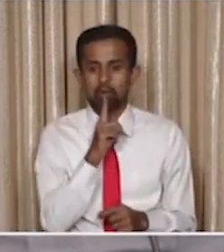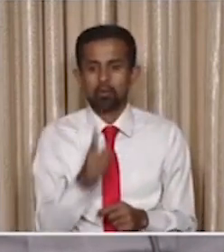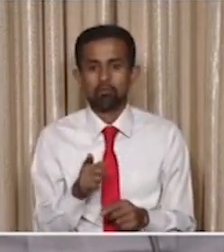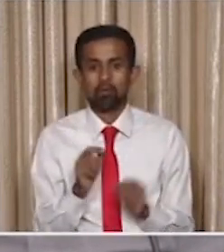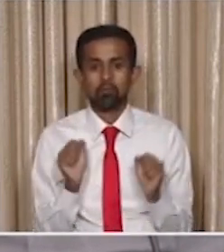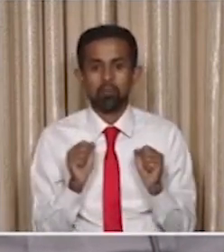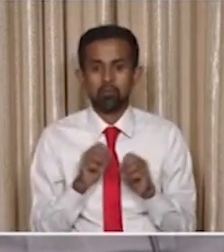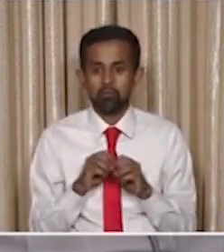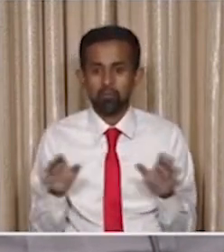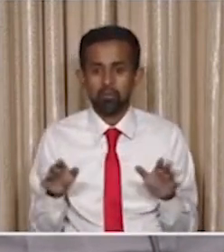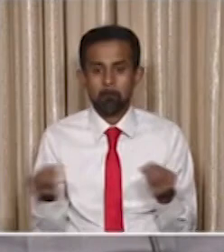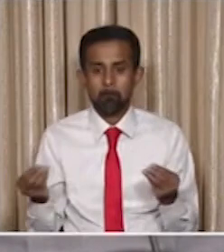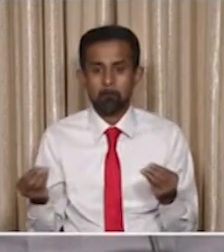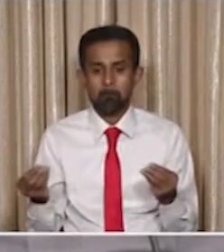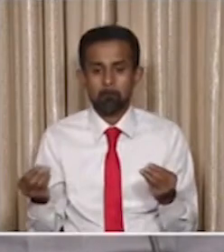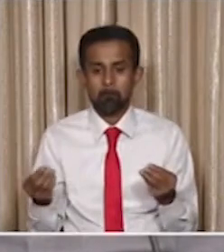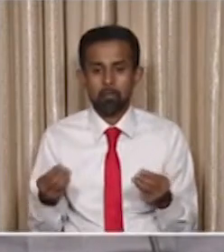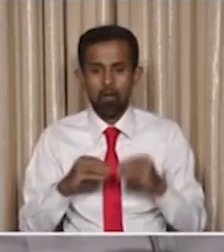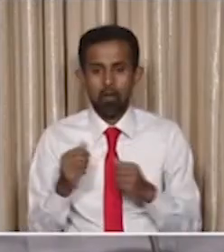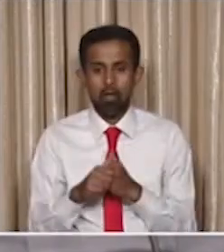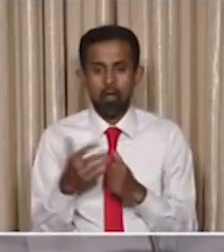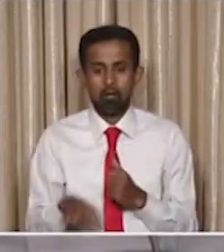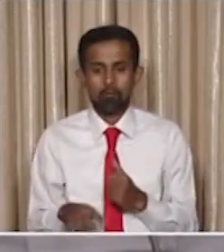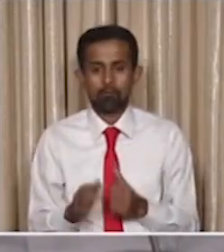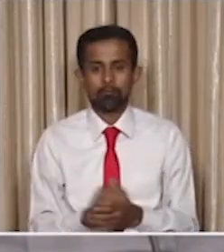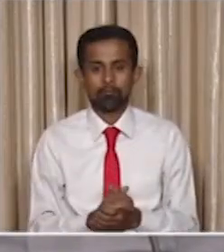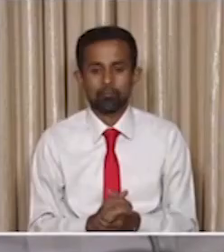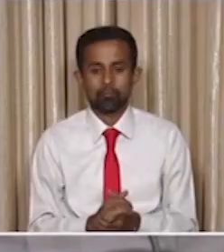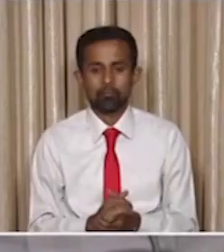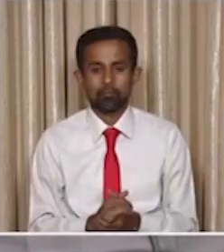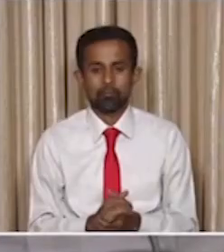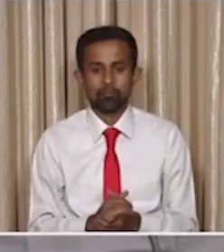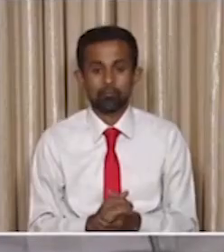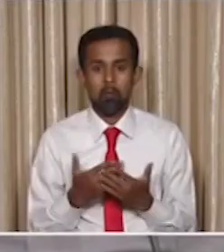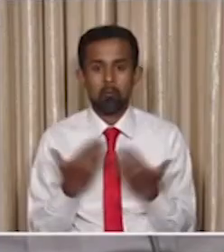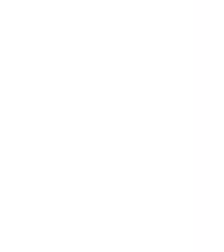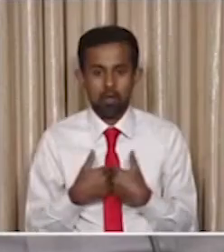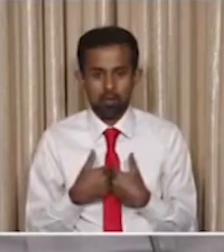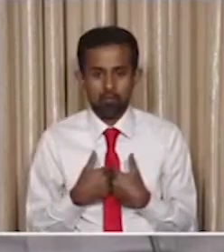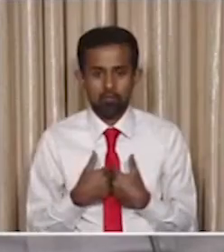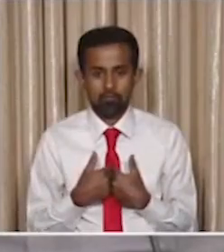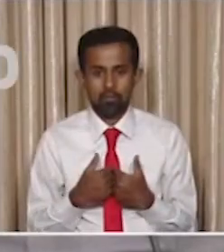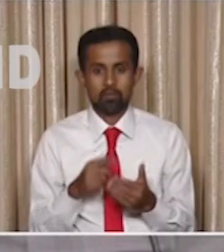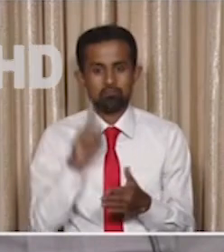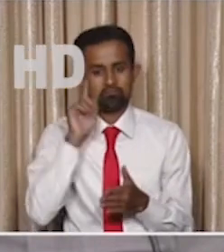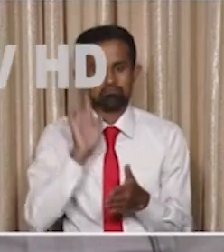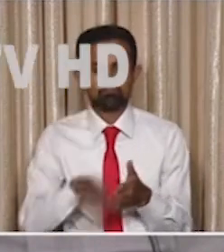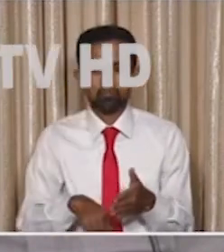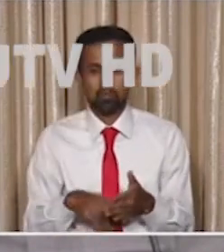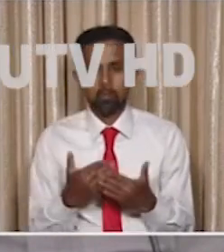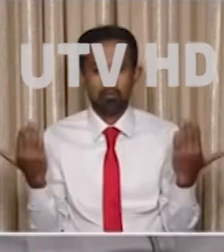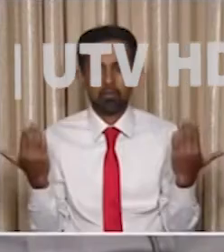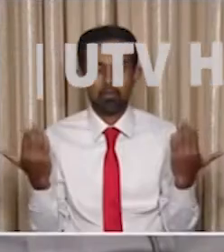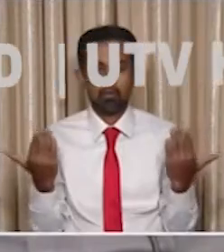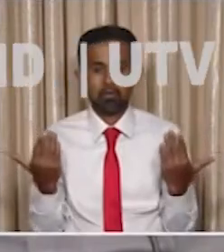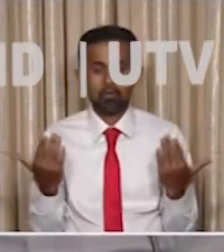මේ බීතිකාවත් එක්ක තමයි මේ ප්‍රවෘත්තිය මඩ නිර්මාණය කෙරුවේ. ගරු මුලසේ මන්තුමනි මෙහෙම පත්තර අපි ප්‍රතික්ෂේප කරන්න. මේ පත්තරේ දැන්